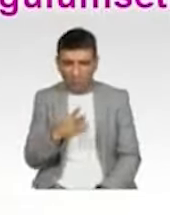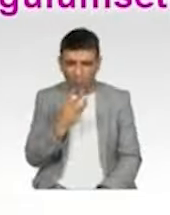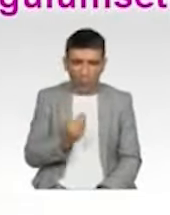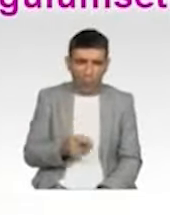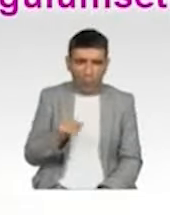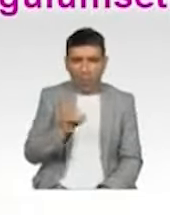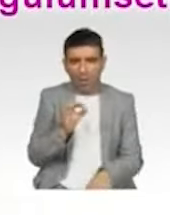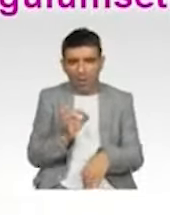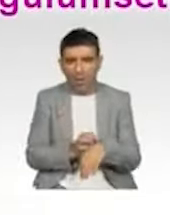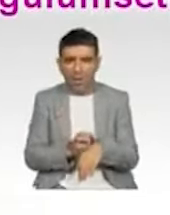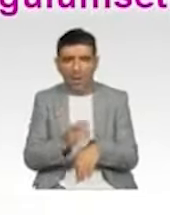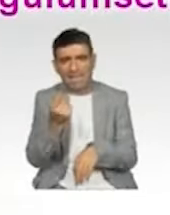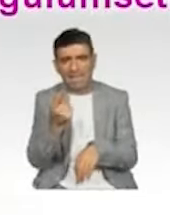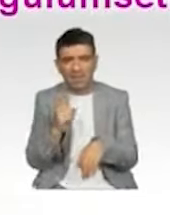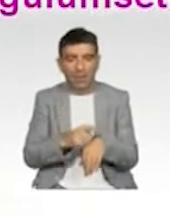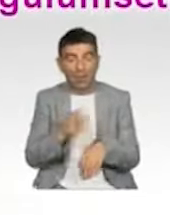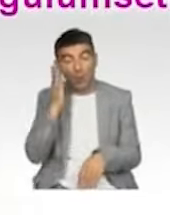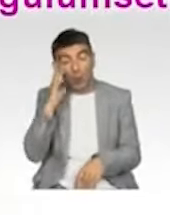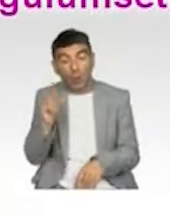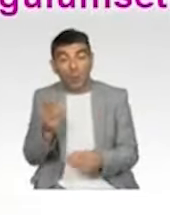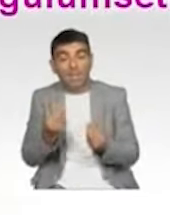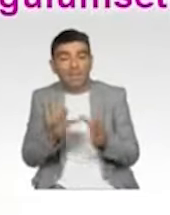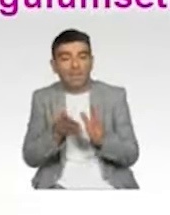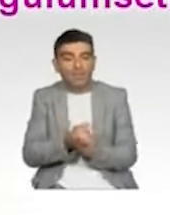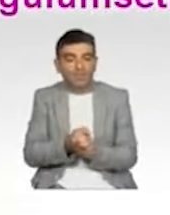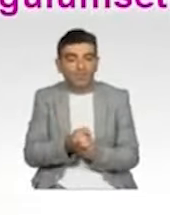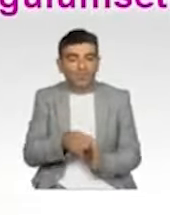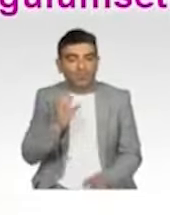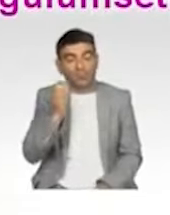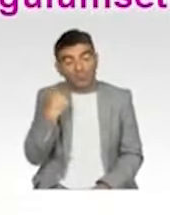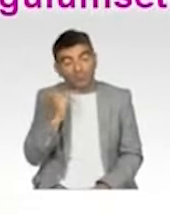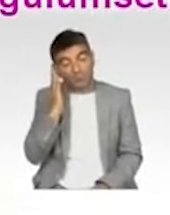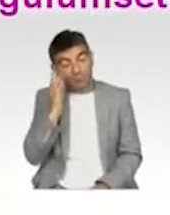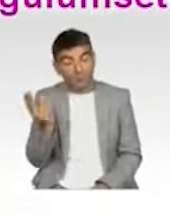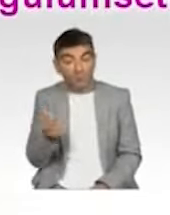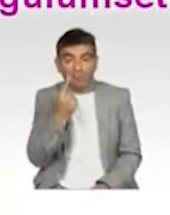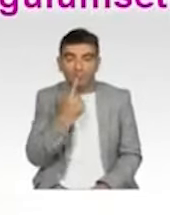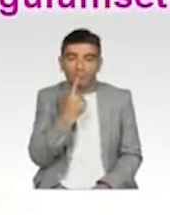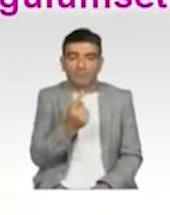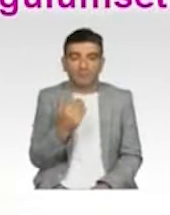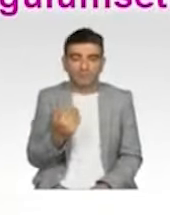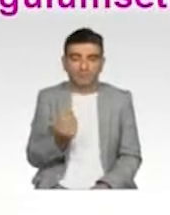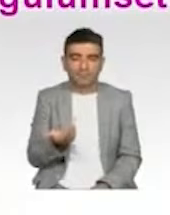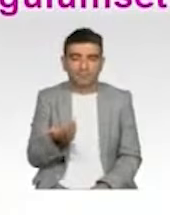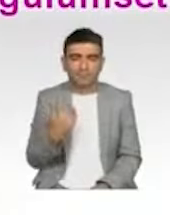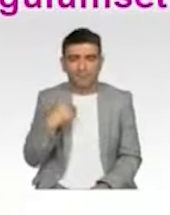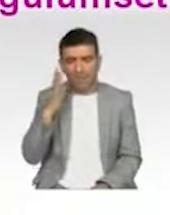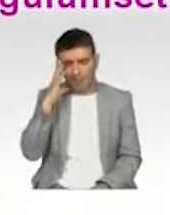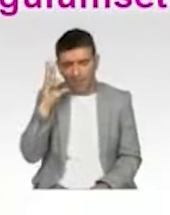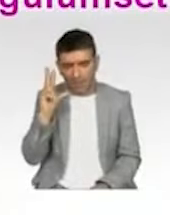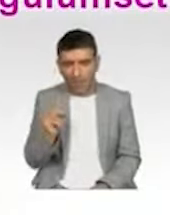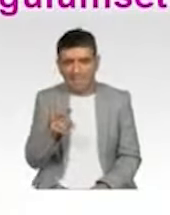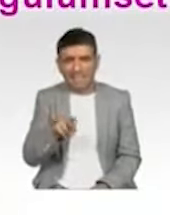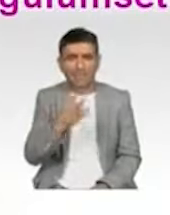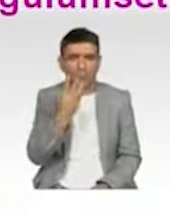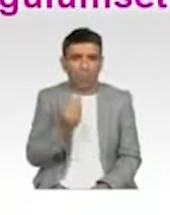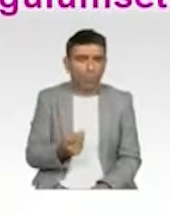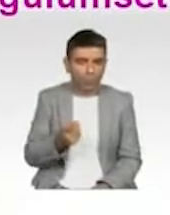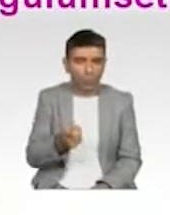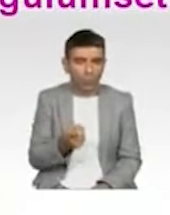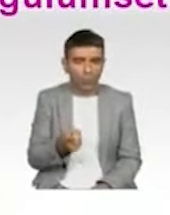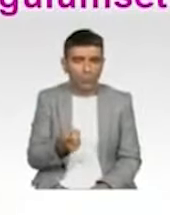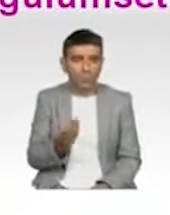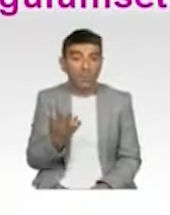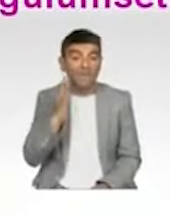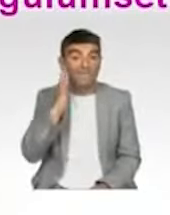dakika, 10 dakika ya da yarım saat sonra uyanıyor. Hocam benim uykum kaçtı diyor. Geceleri uyuyorum, dalar gibi oluyorum, tekrar uyanıyorum. Neden?